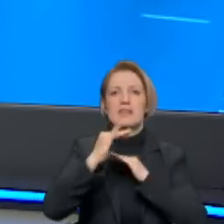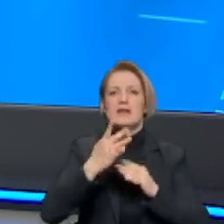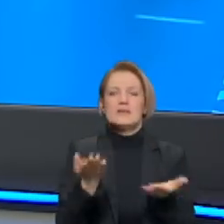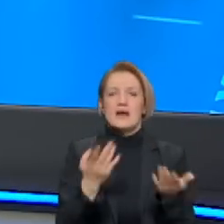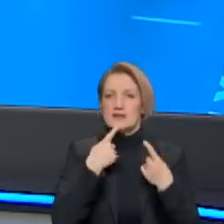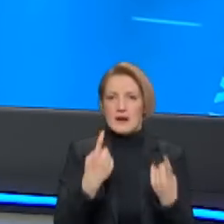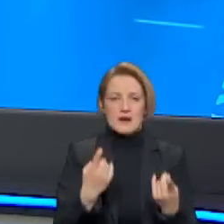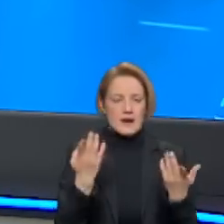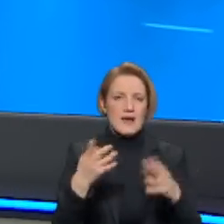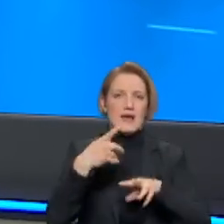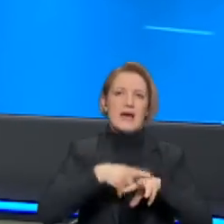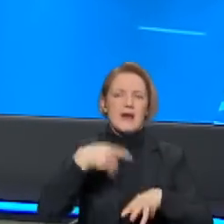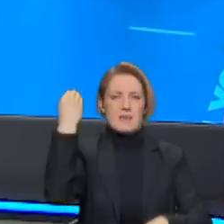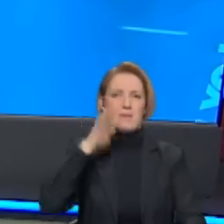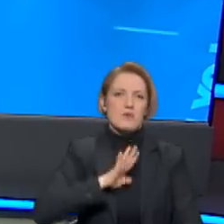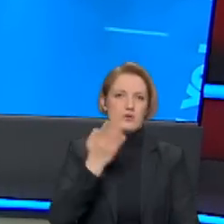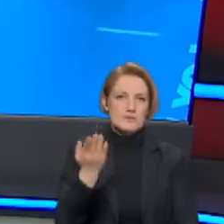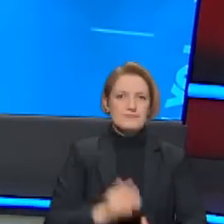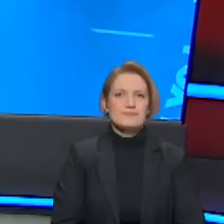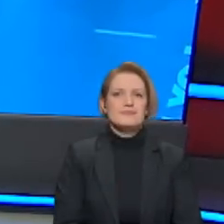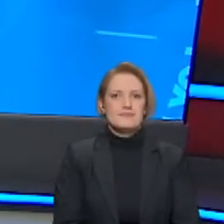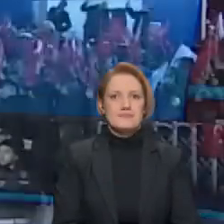der ve Ekrem İmamoğlu.